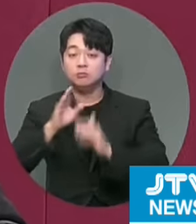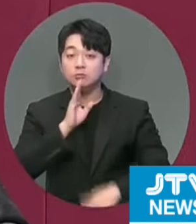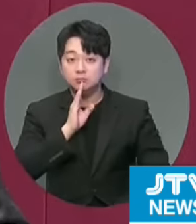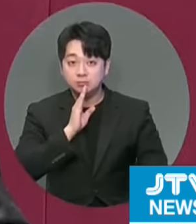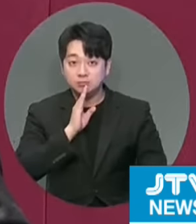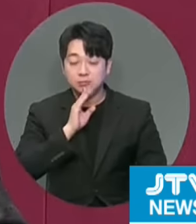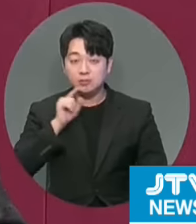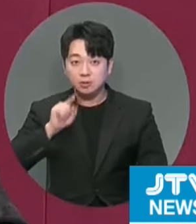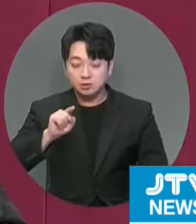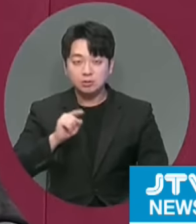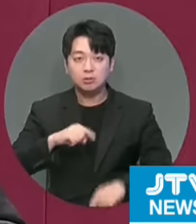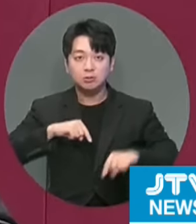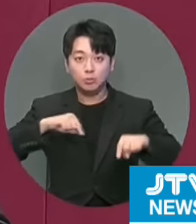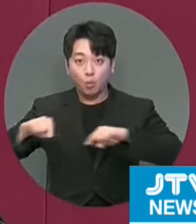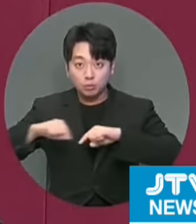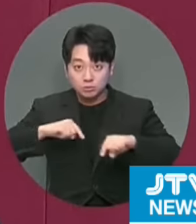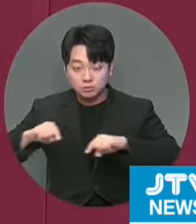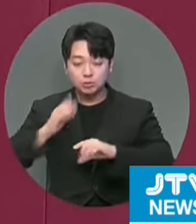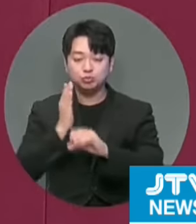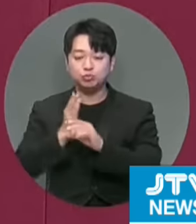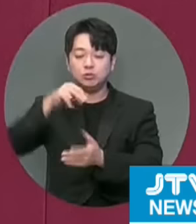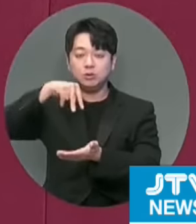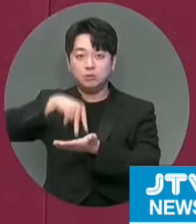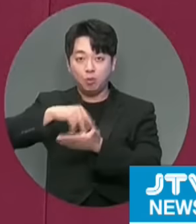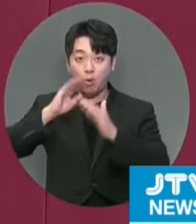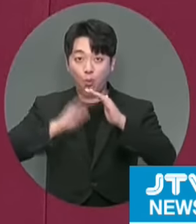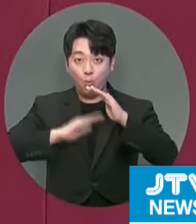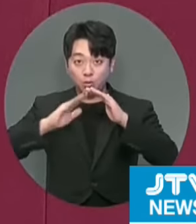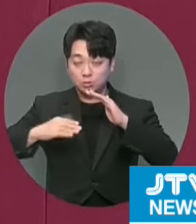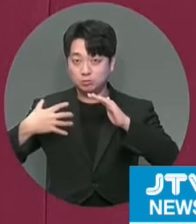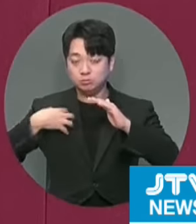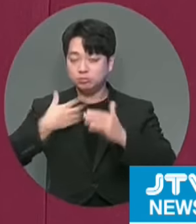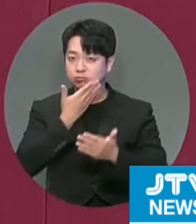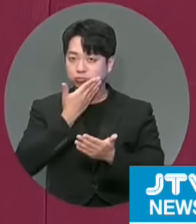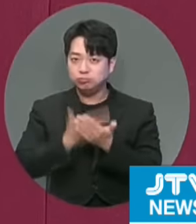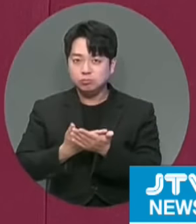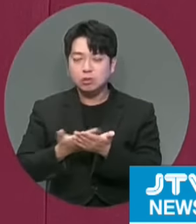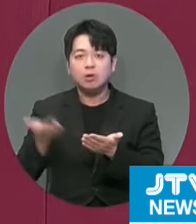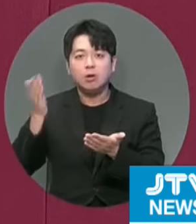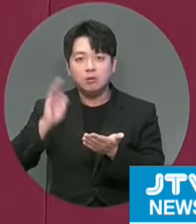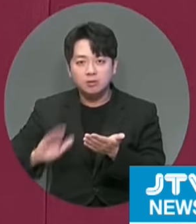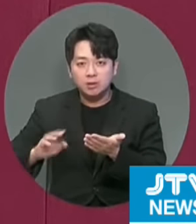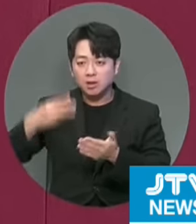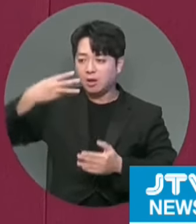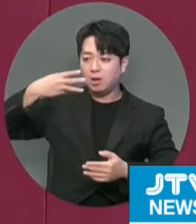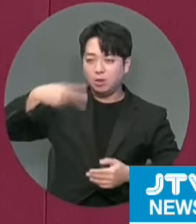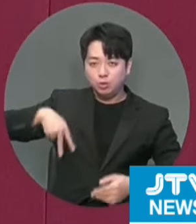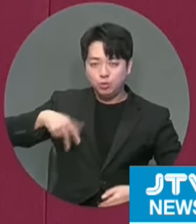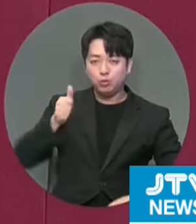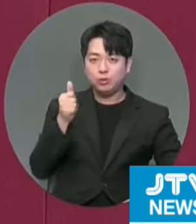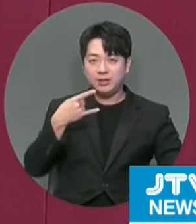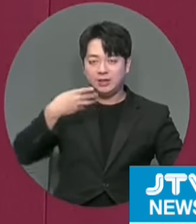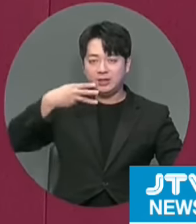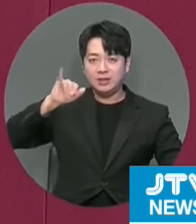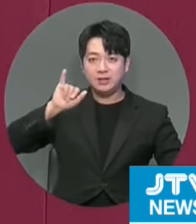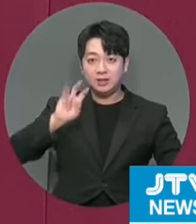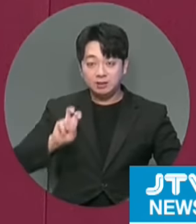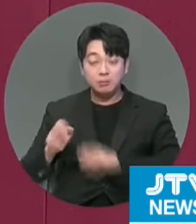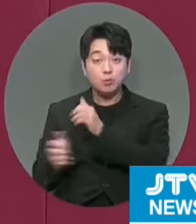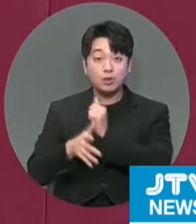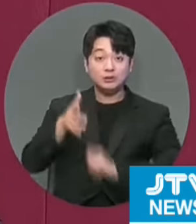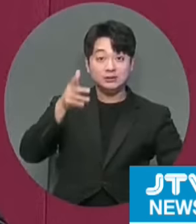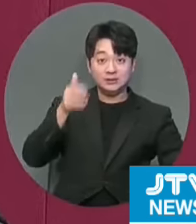최우선 가치로 삼아야 합니다. 그러나 류일임 방심위에선 그 원칙이 무너졌습니다. 지난 총선에 이어